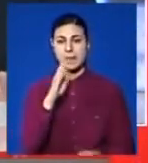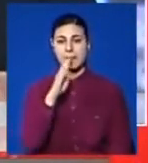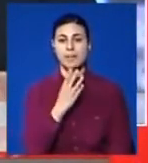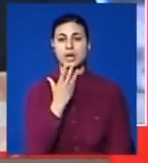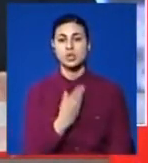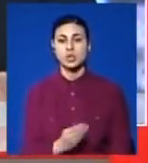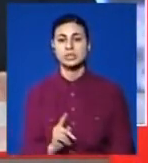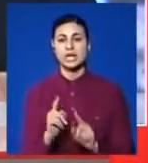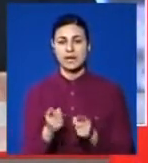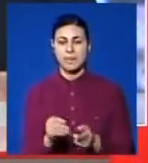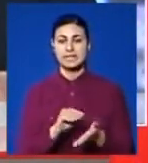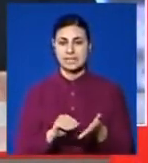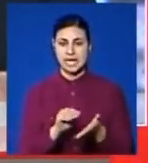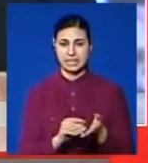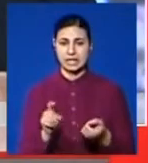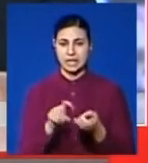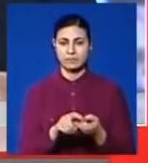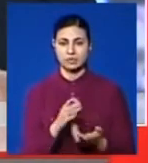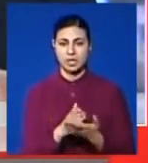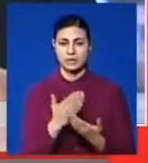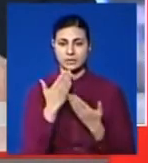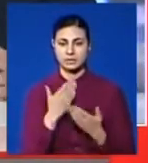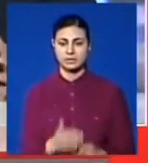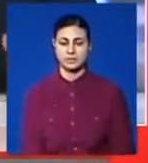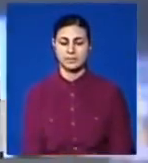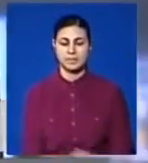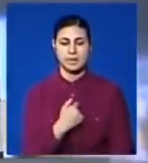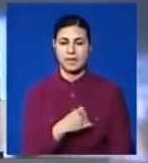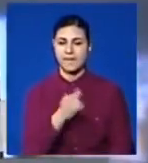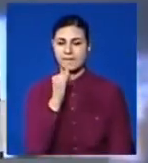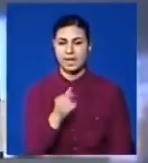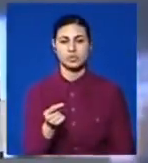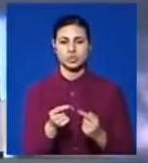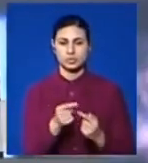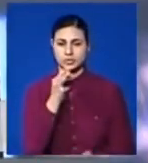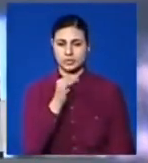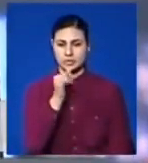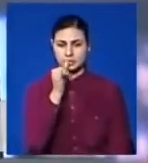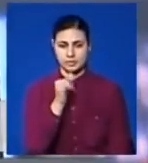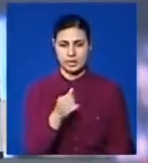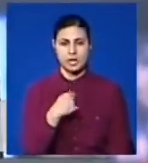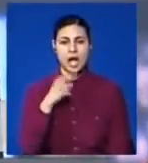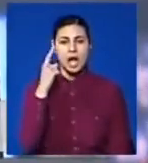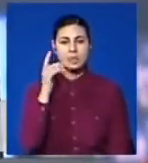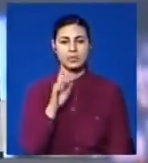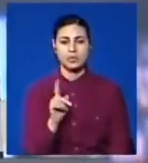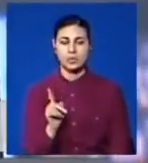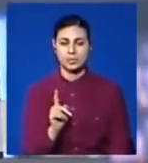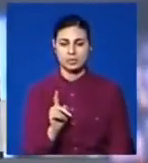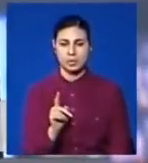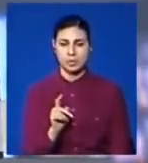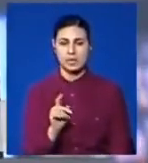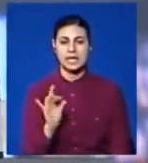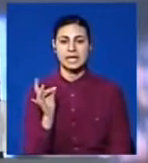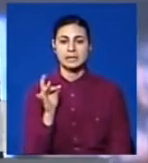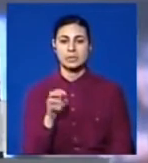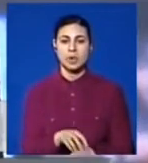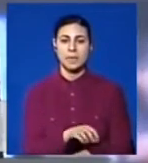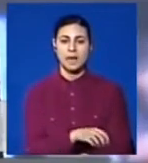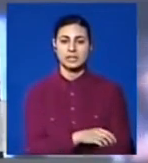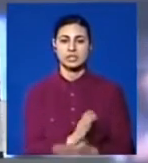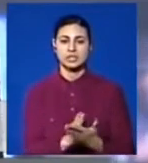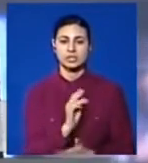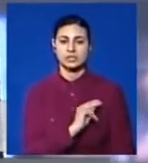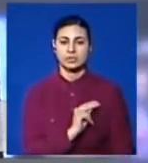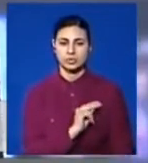დაკავება შეიძლება ურთიერთკავშირში იყოს? მე ვერაფერს ვერ გეტყვით ამ ნაწილში. მე არ ვფიქრობ, რომ რესპუბლიკური პარტიის